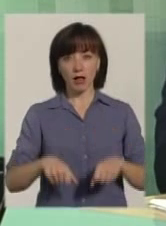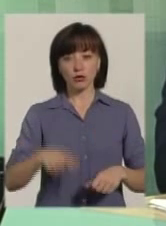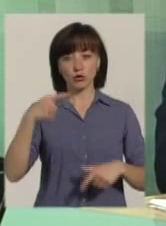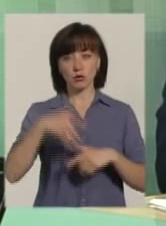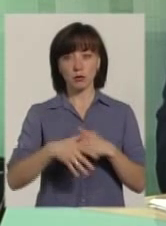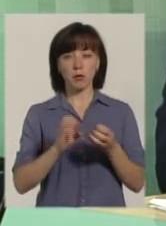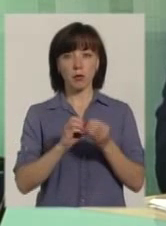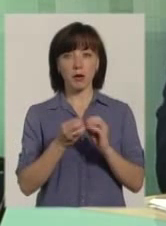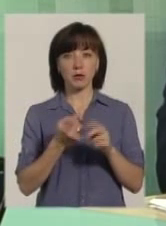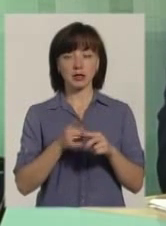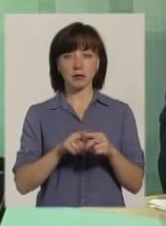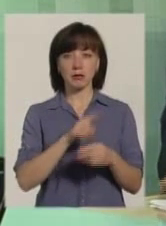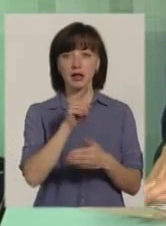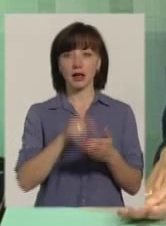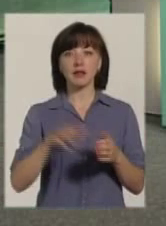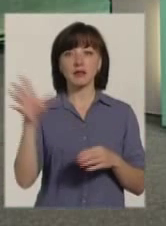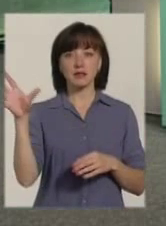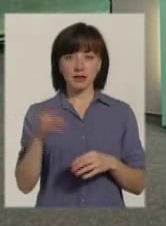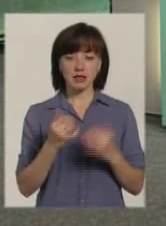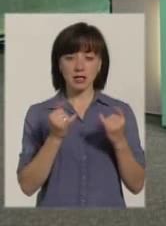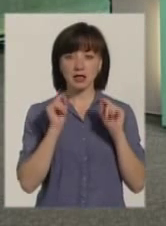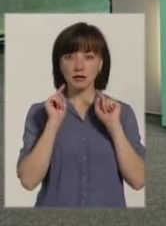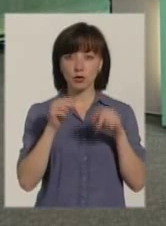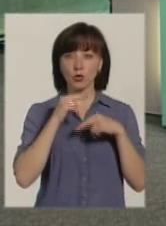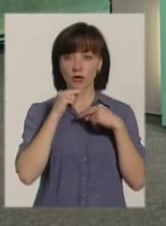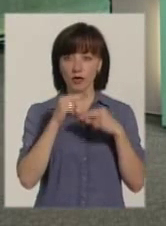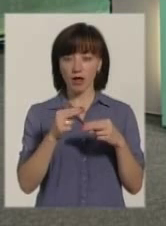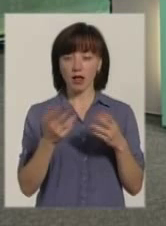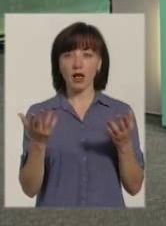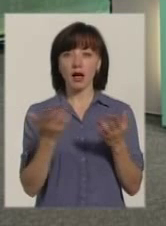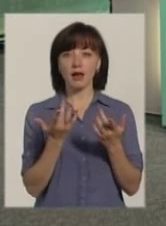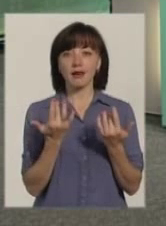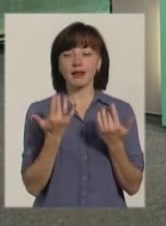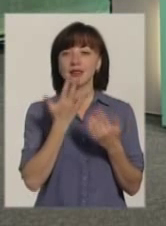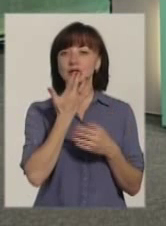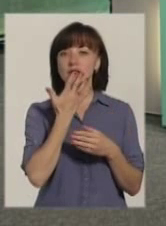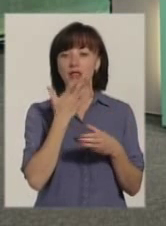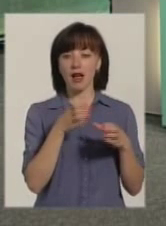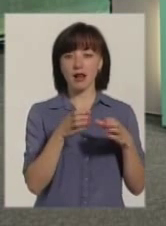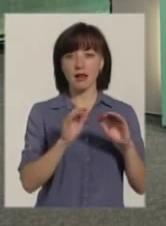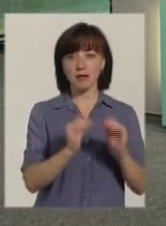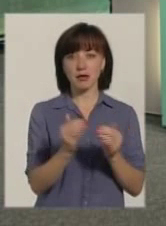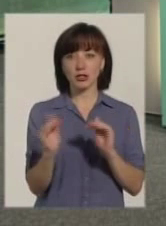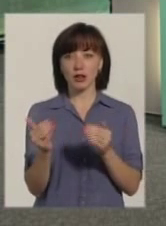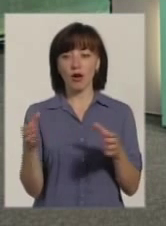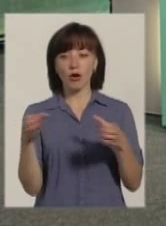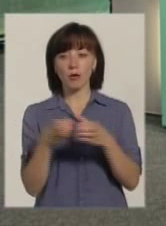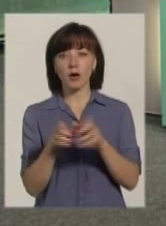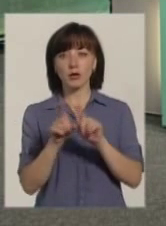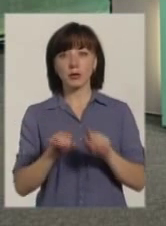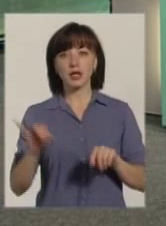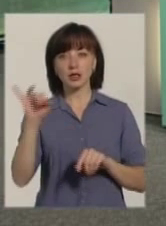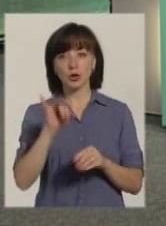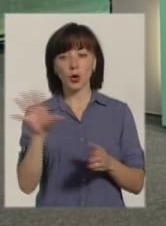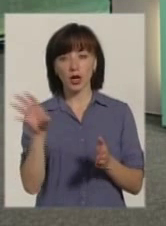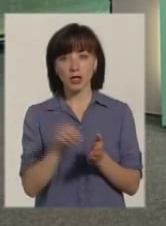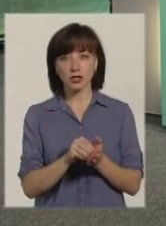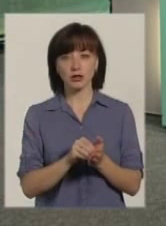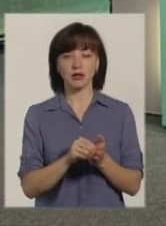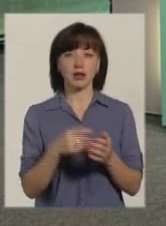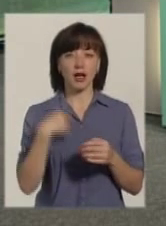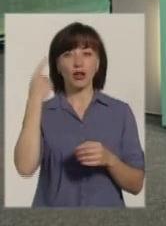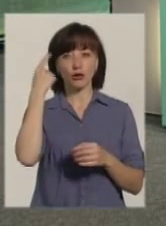враховано максимально. Тому що всі зараз звернули увагу на кількість національних меншин, тих громад і особливостей, історичних особливостей об'єднання.